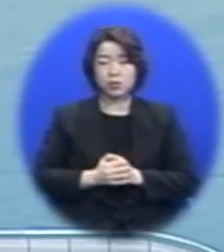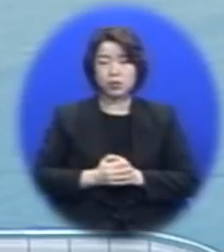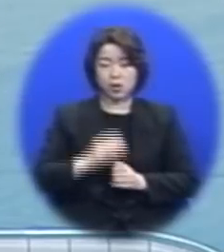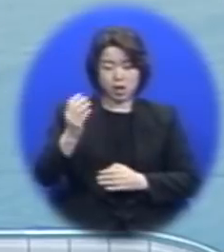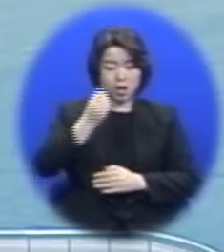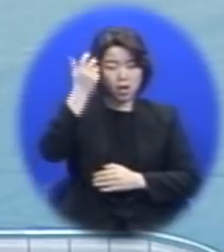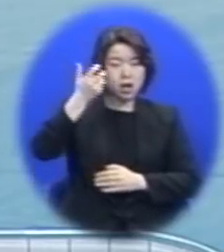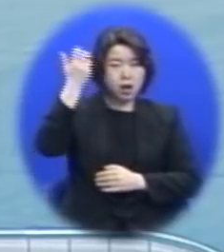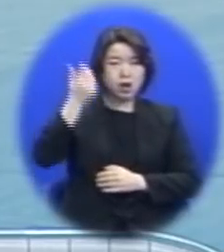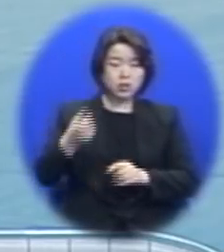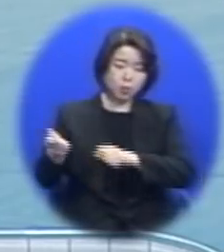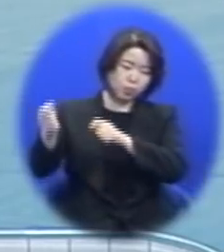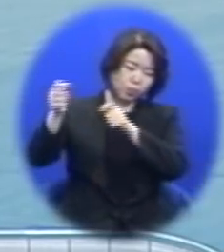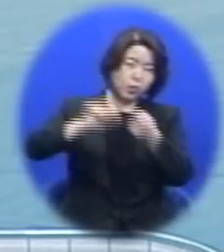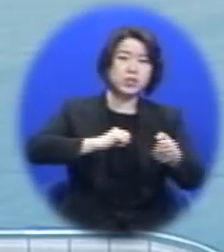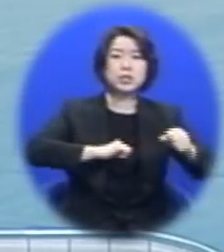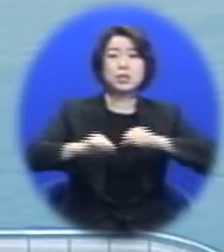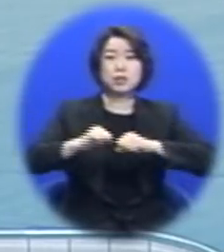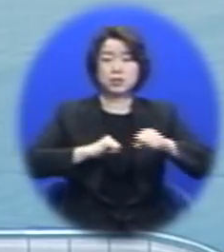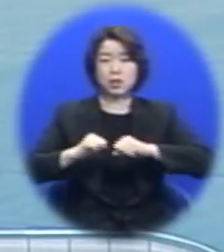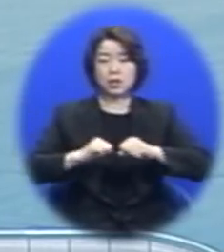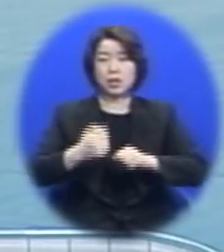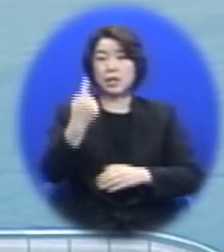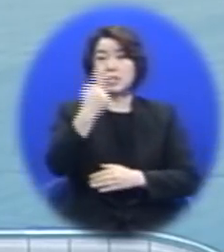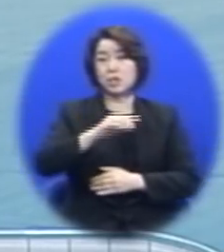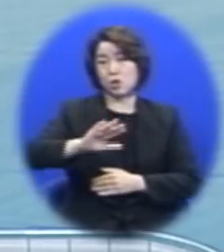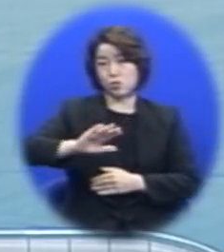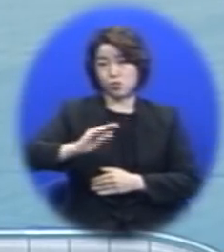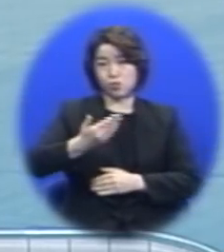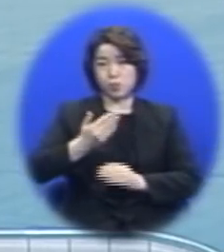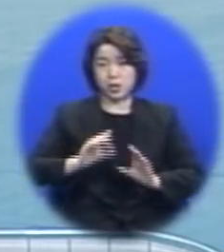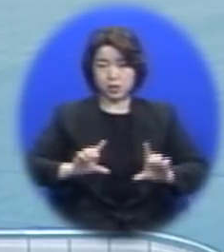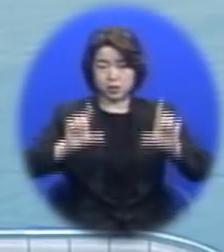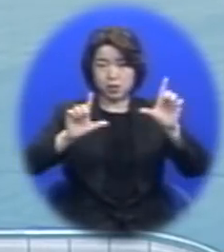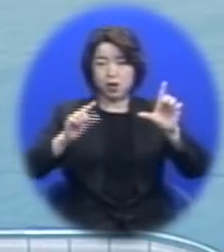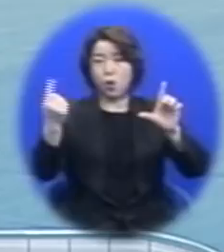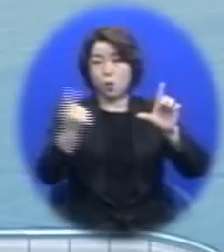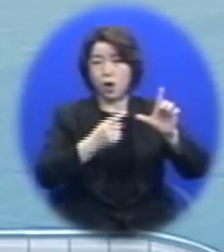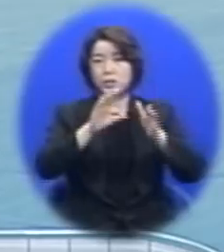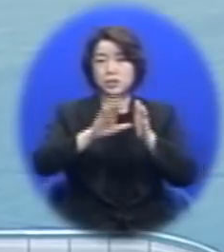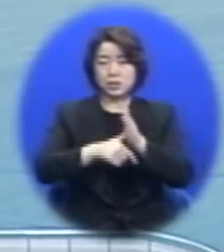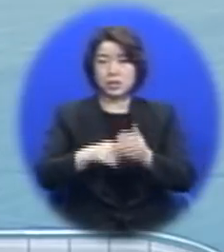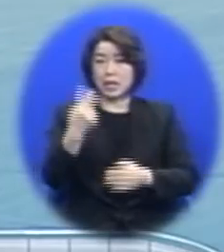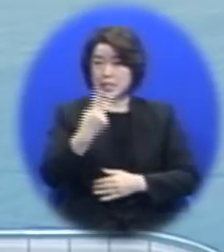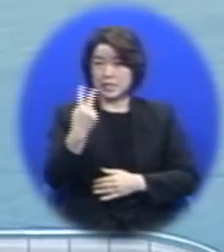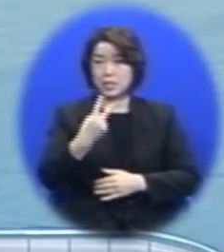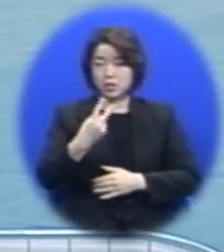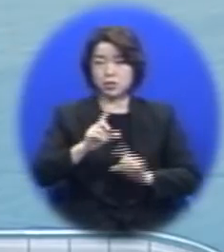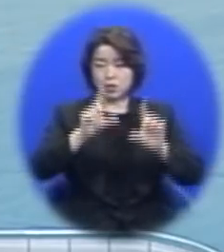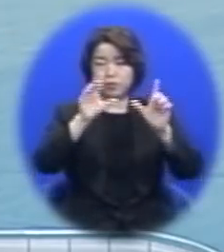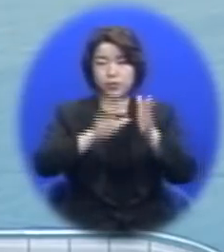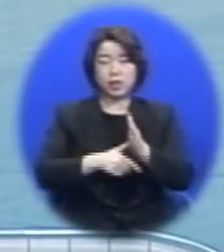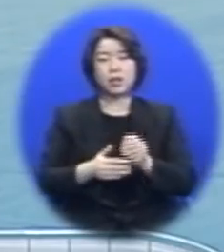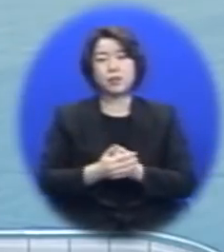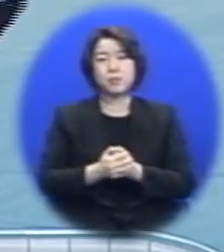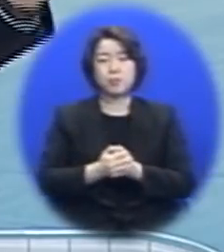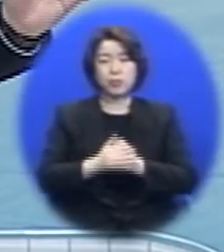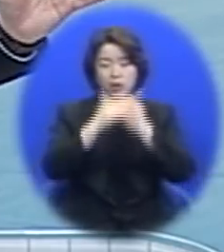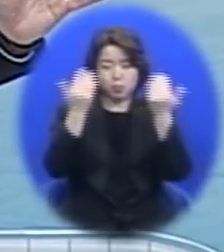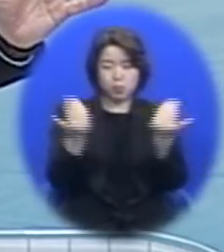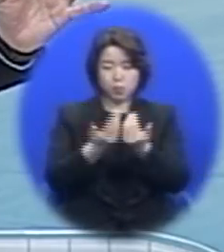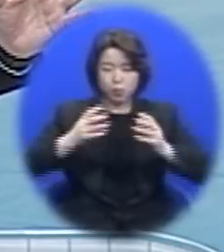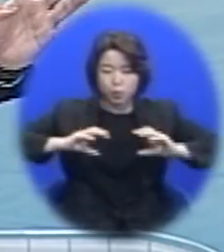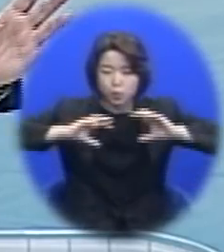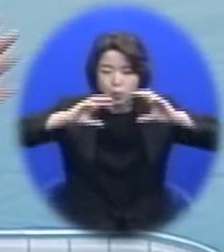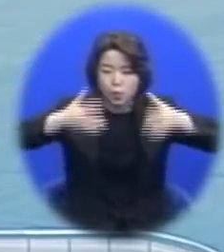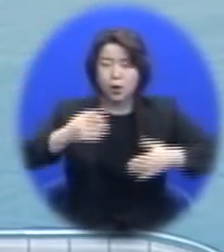성령이 부어지는 역사가 1900년이 들어서면서 이제 2000년이 들어서면서 전 세계에